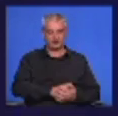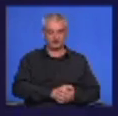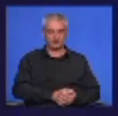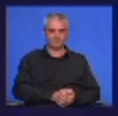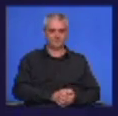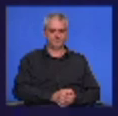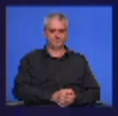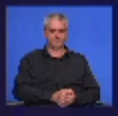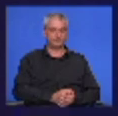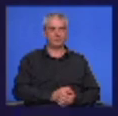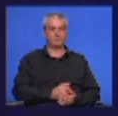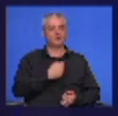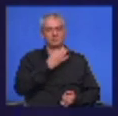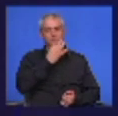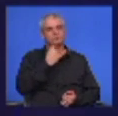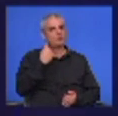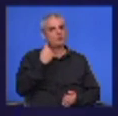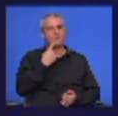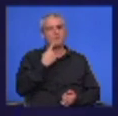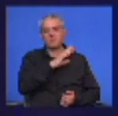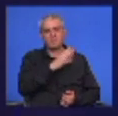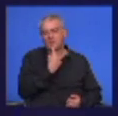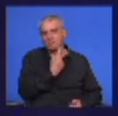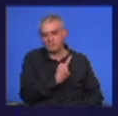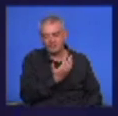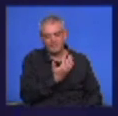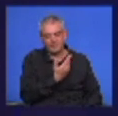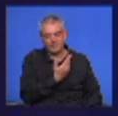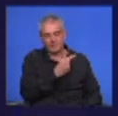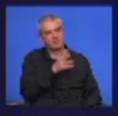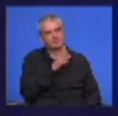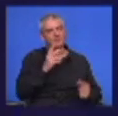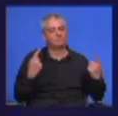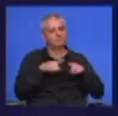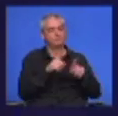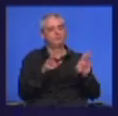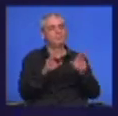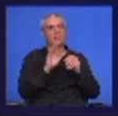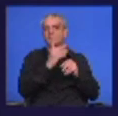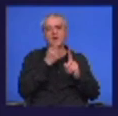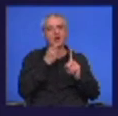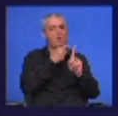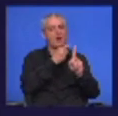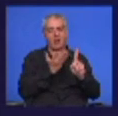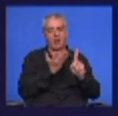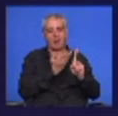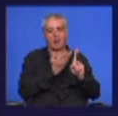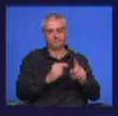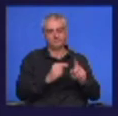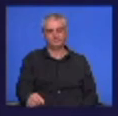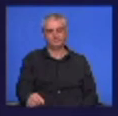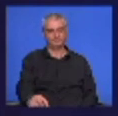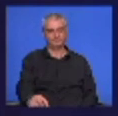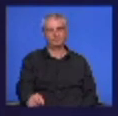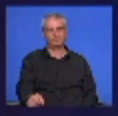אומרים, ואני שואל את עצמי, מה הם אומרים כשהם מדברים ביחד? ולאן הם מכוונים? אז ממה אתה חושש? לאן הם